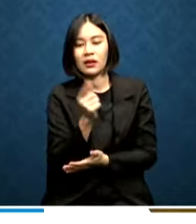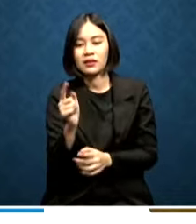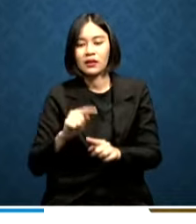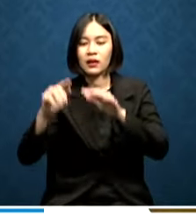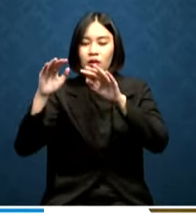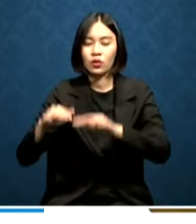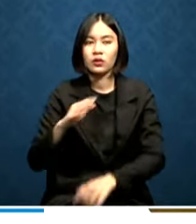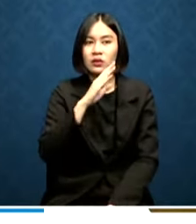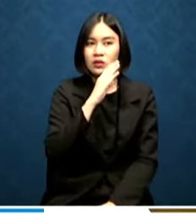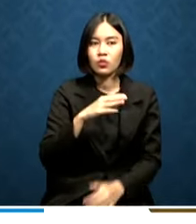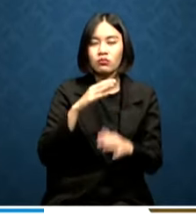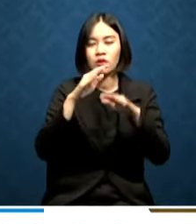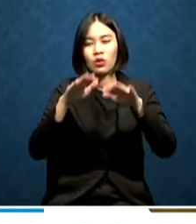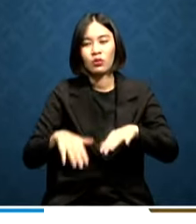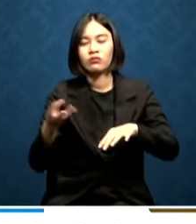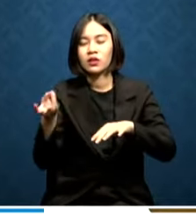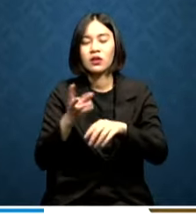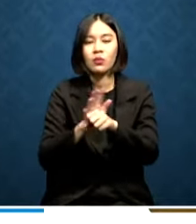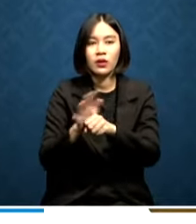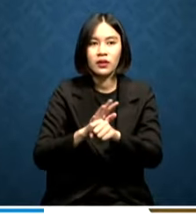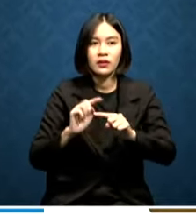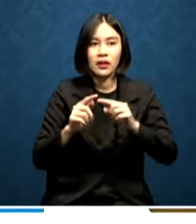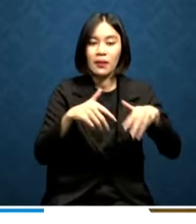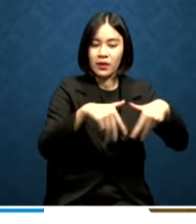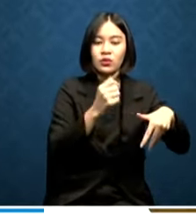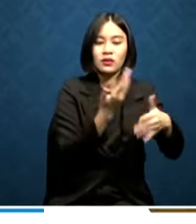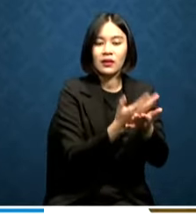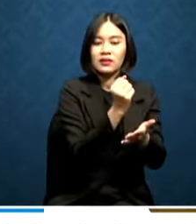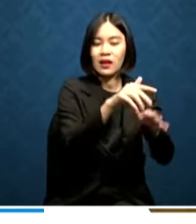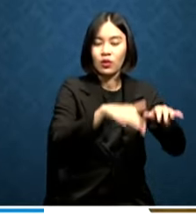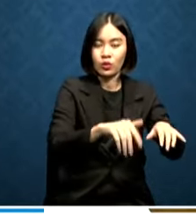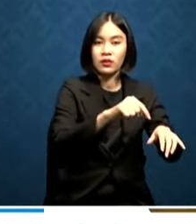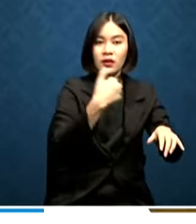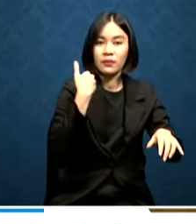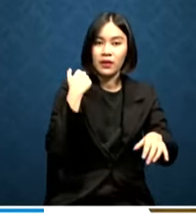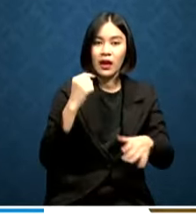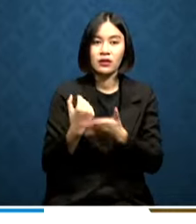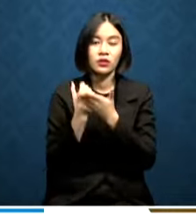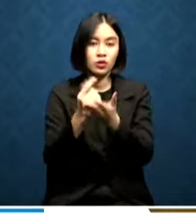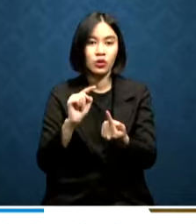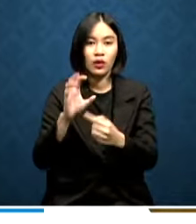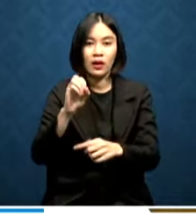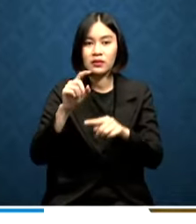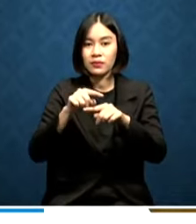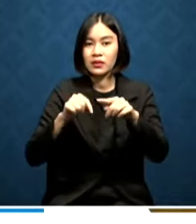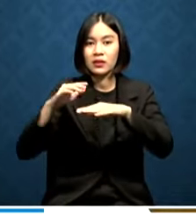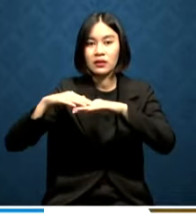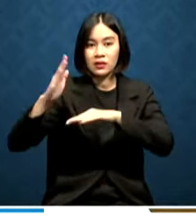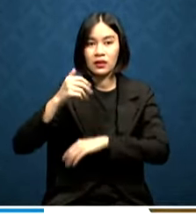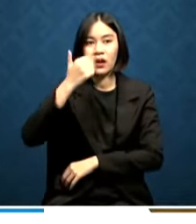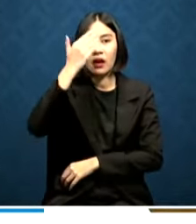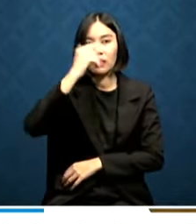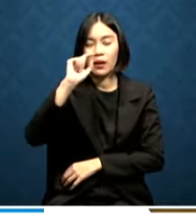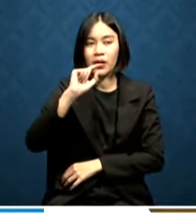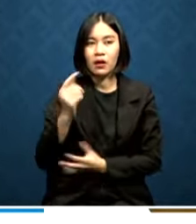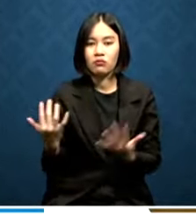าถึงลดก็ลดไม่มากแต่ว่าค่าใช้จ่ายประชาชนลดมากแล้วก็ตัวนี้มันตัวเร่งทำให้เกิน 50% แน่นะครับเพราะเขาออ